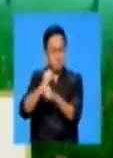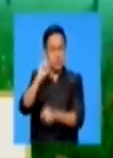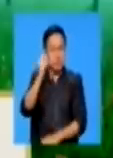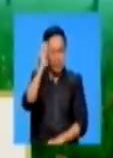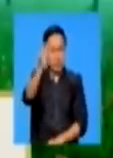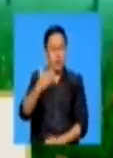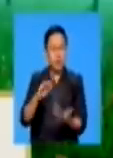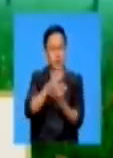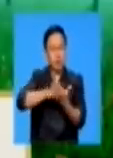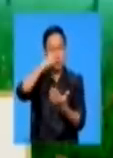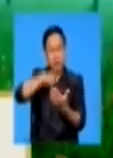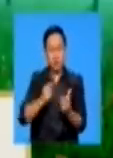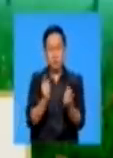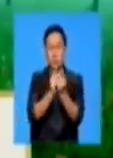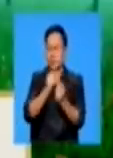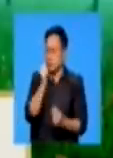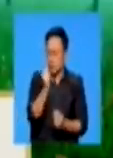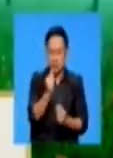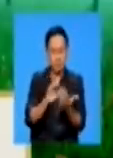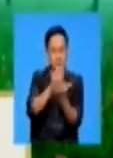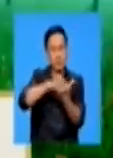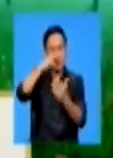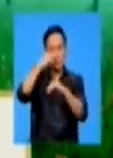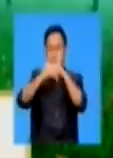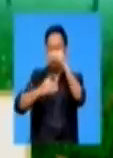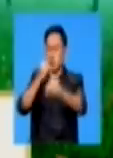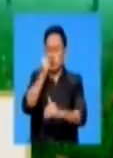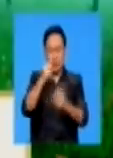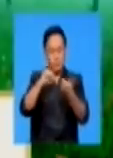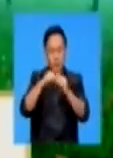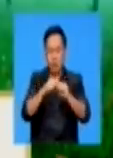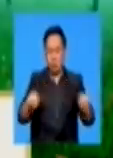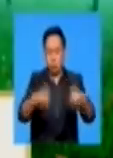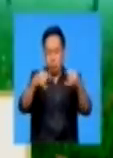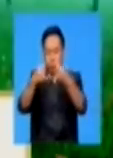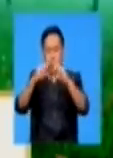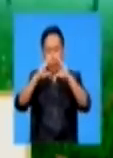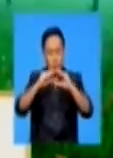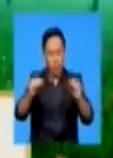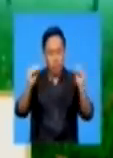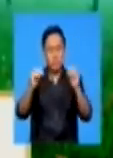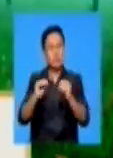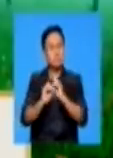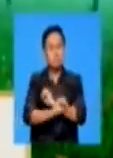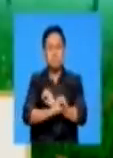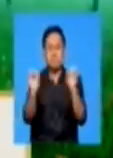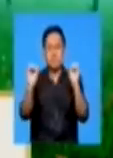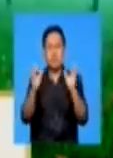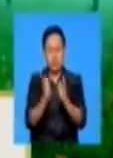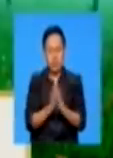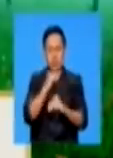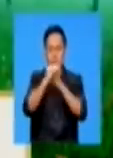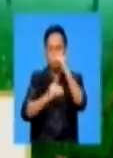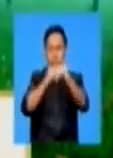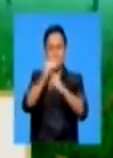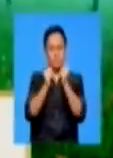บแต่ในสิ่งที่ดีนะครับประเทศชาติเดินหน้าไปได้ความขัดแย้งลดลงหรือไม่เกิดขึ้นอีกเลยนะเราจะเดินหน้าไปสู่